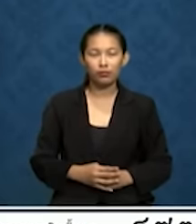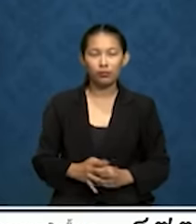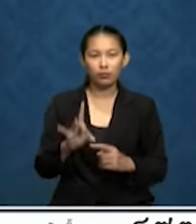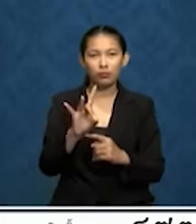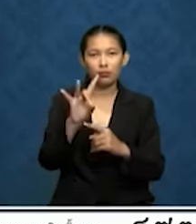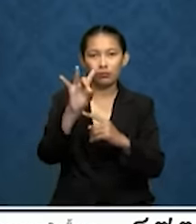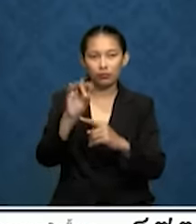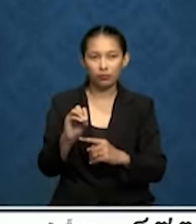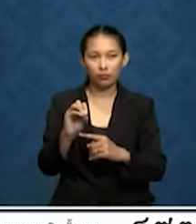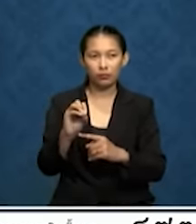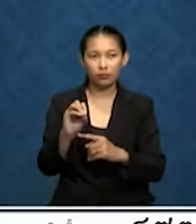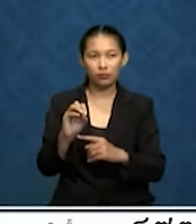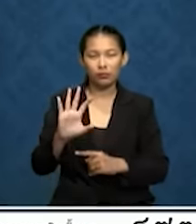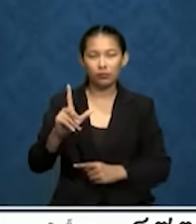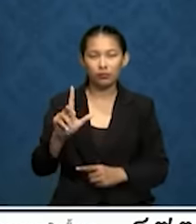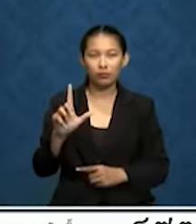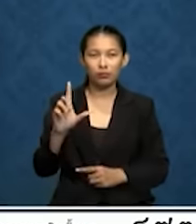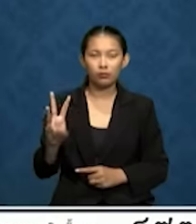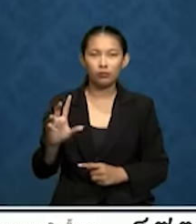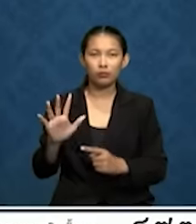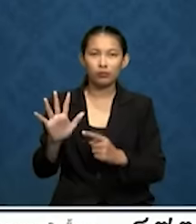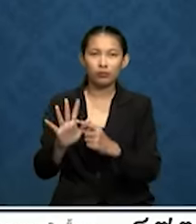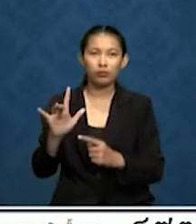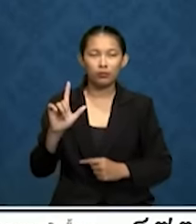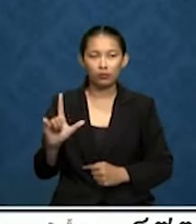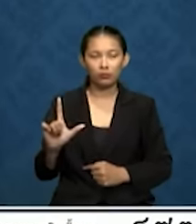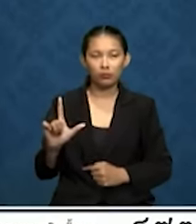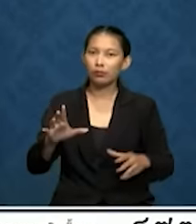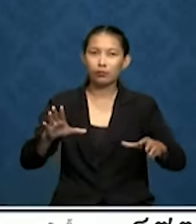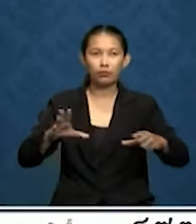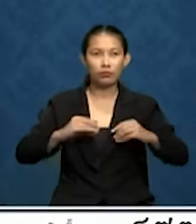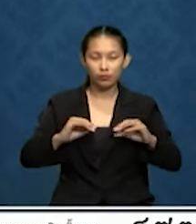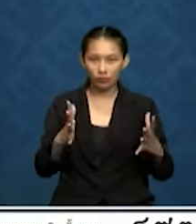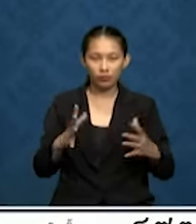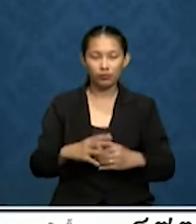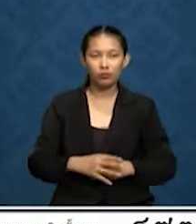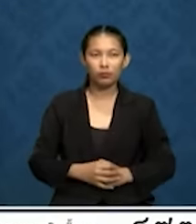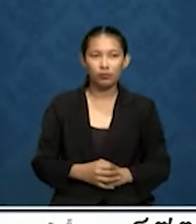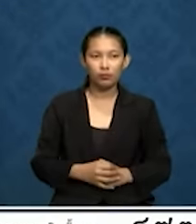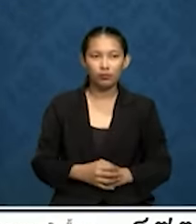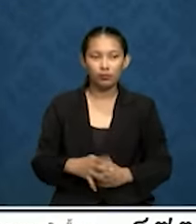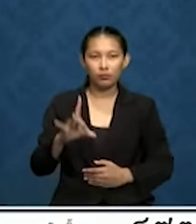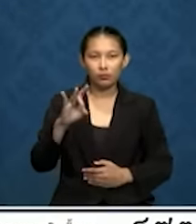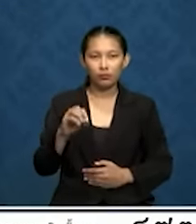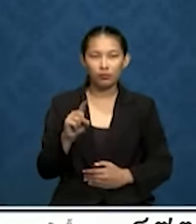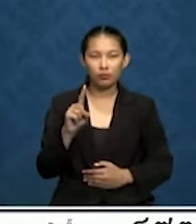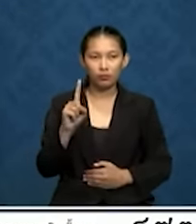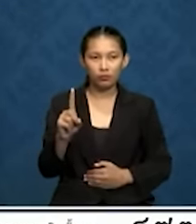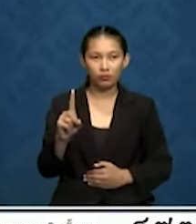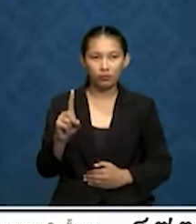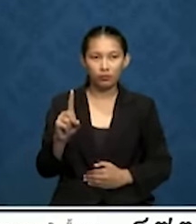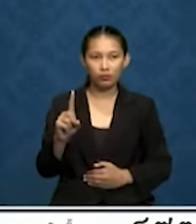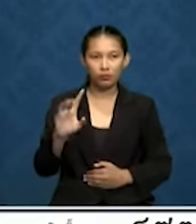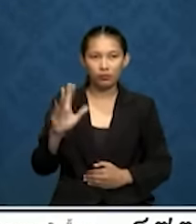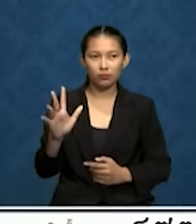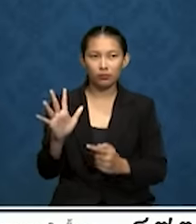80นายชวาลพลเมืองดี ไม่เห็นชอบครับ 81นายชั